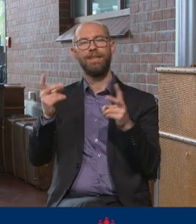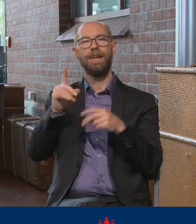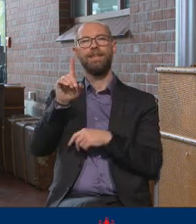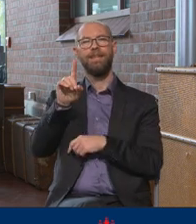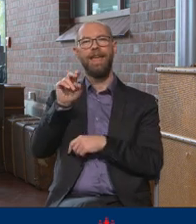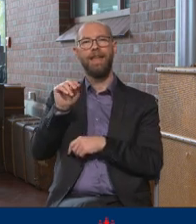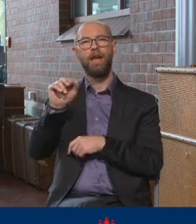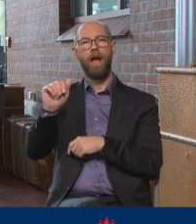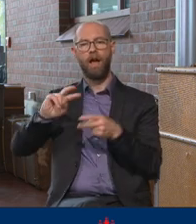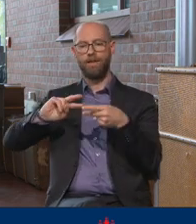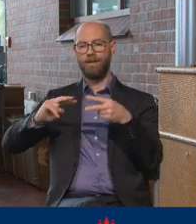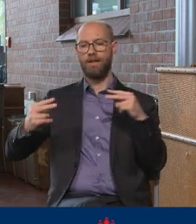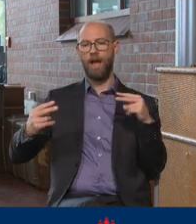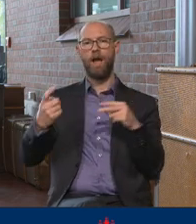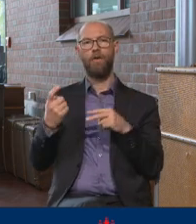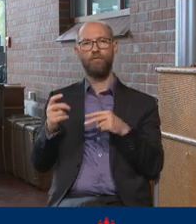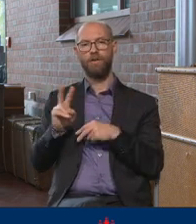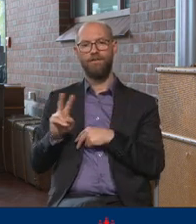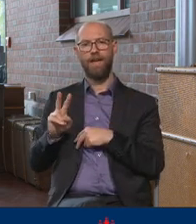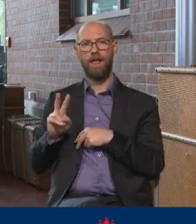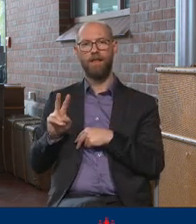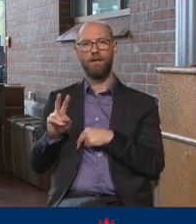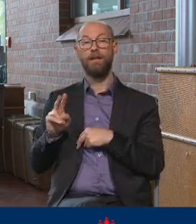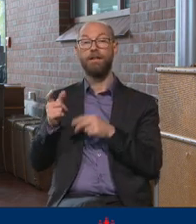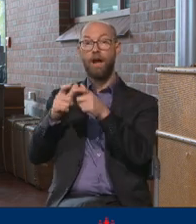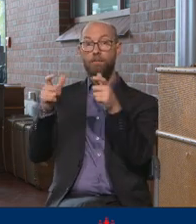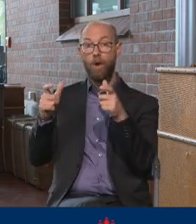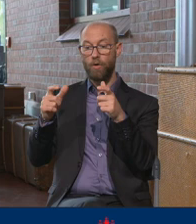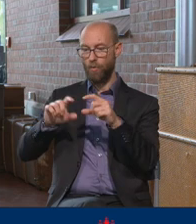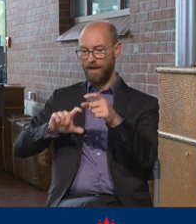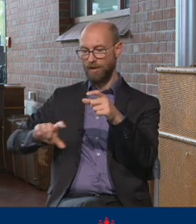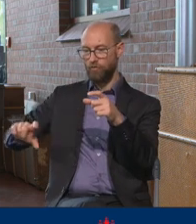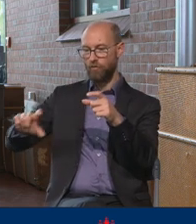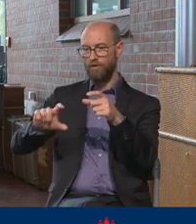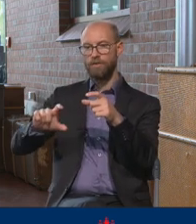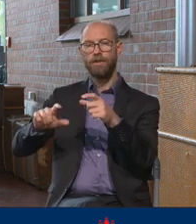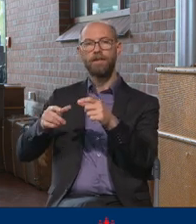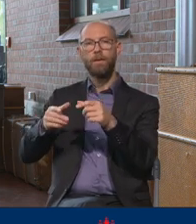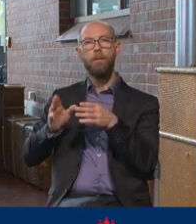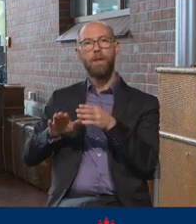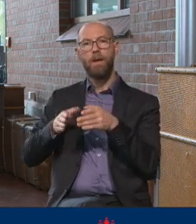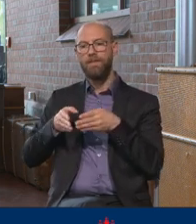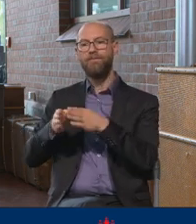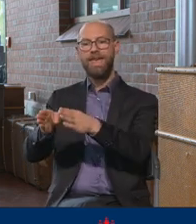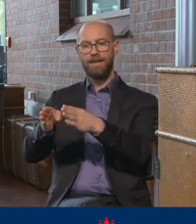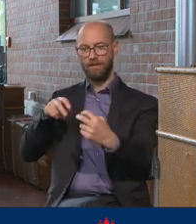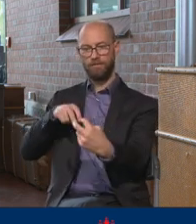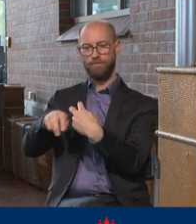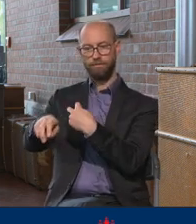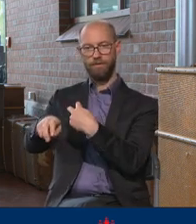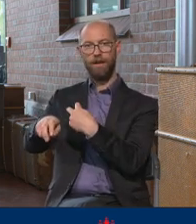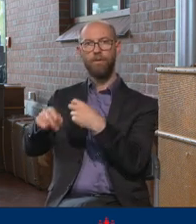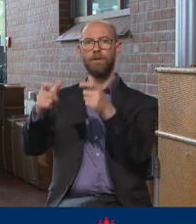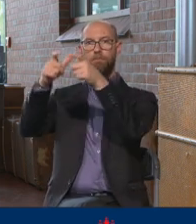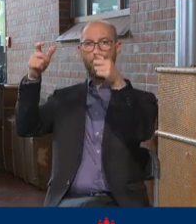auch schon aus dem test planungsverfahren kennen dieser blog wird natürlich im erdgeschoss durch weg das heißt von der fälle kommt kann ich direkt auch über